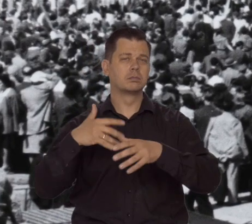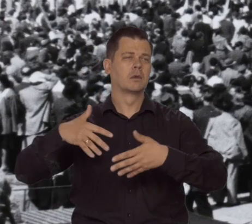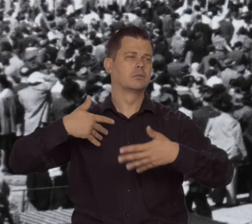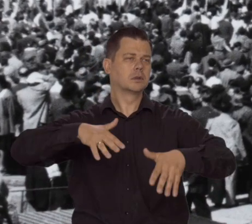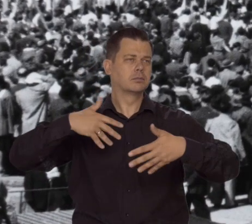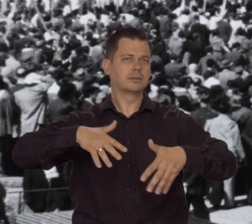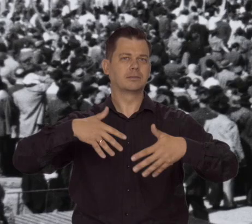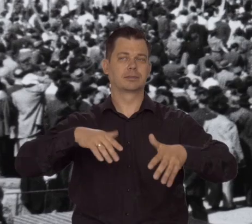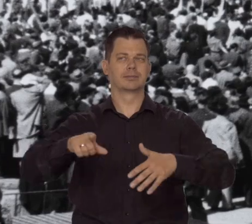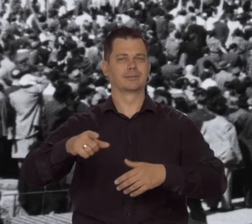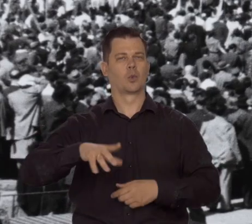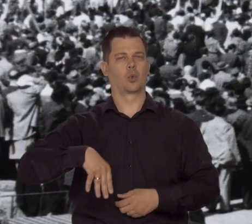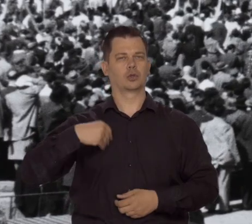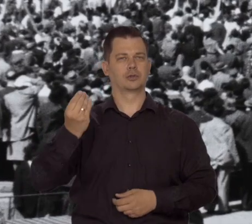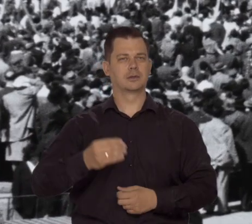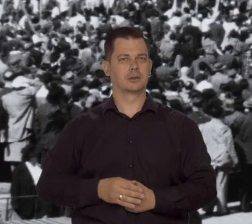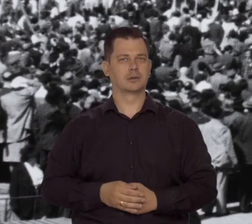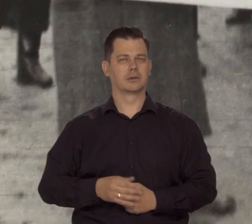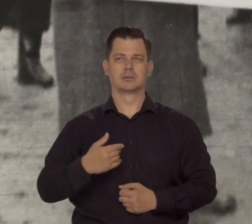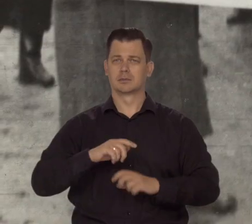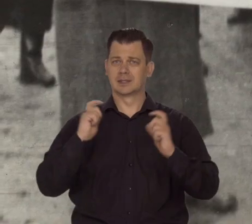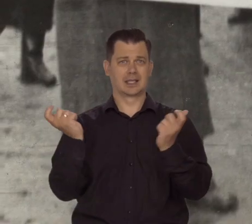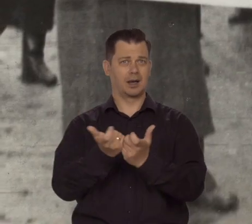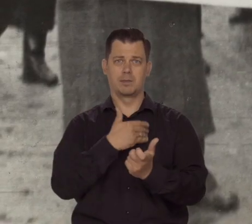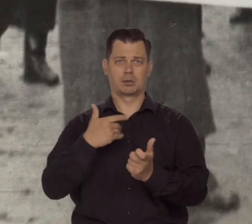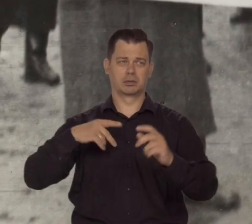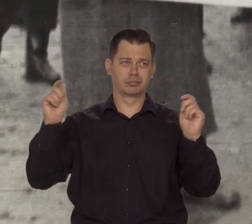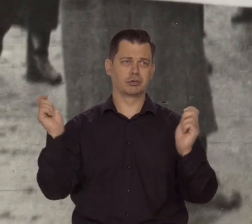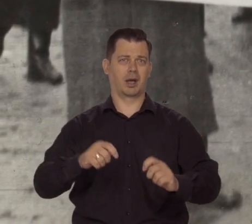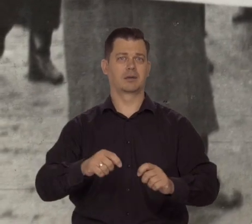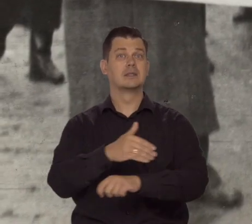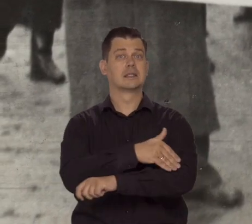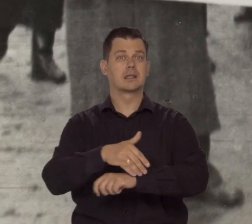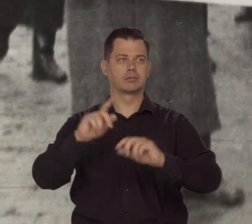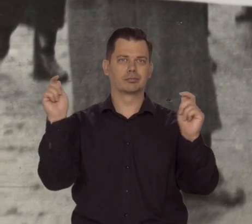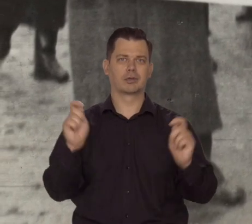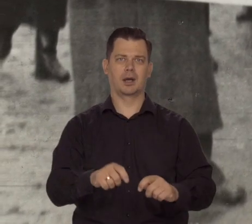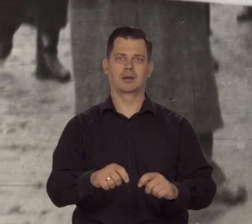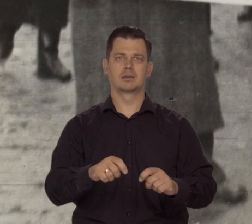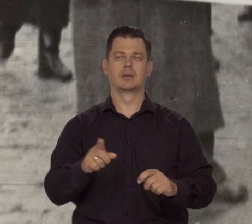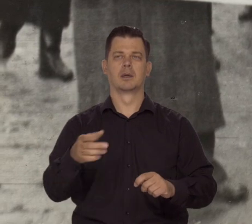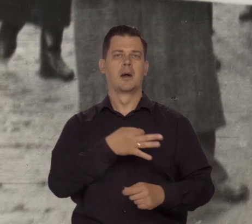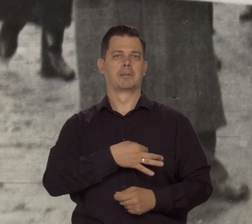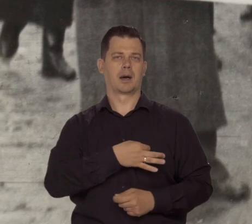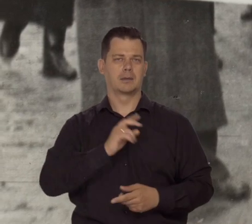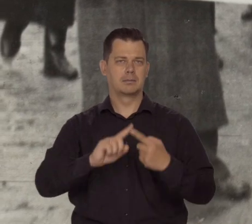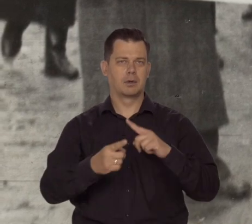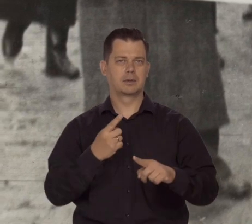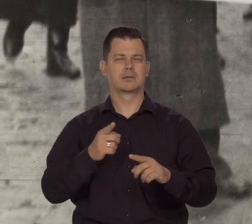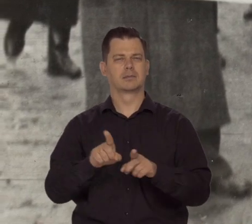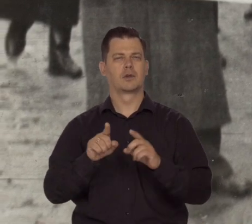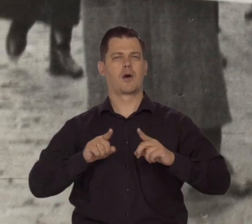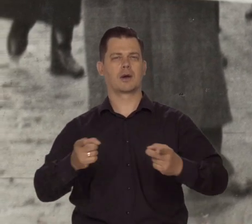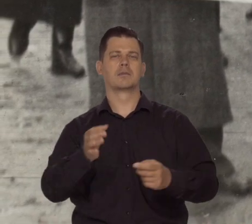do Warszawy na te uroczystości. Przyjeżdżały delegacje z całej Polski i z zagranicy, m.in. przedstawiciele partii